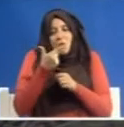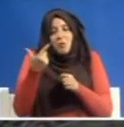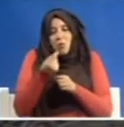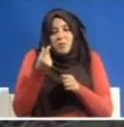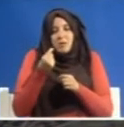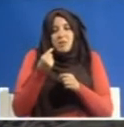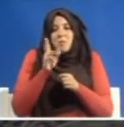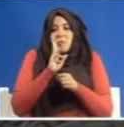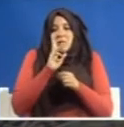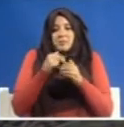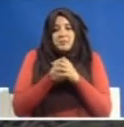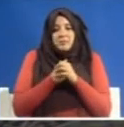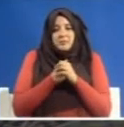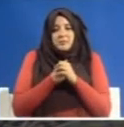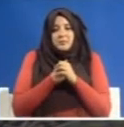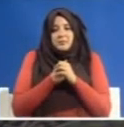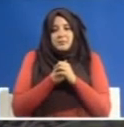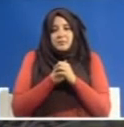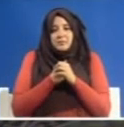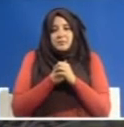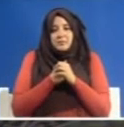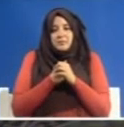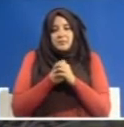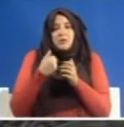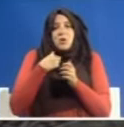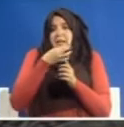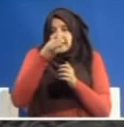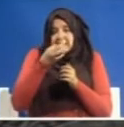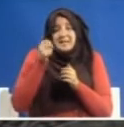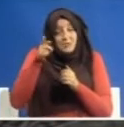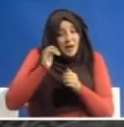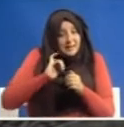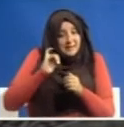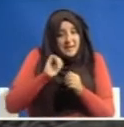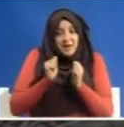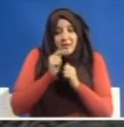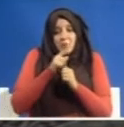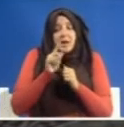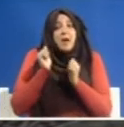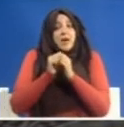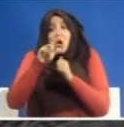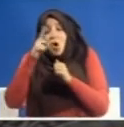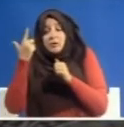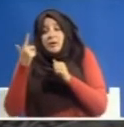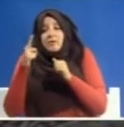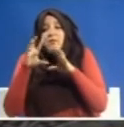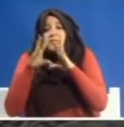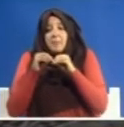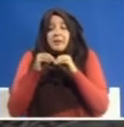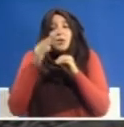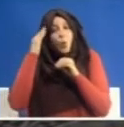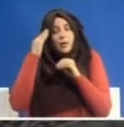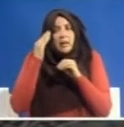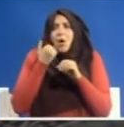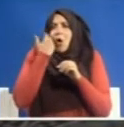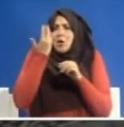المشاكل، فما نتمناش. ولكن احنا نقول هلا أنت جربي معه مع غيره، مادام وليده وكذا جربي معها